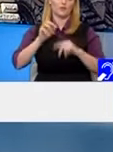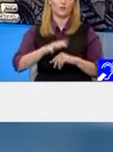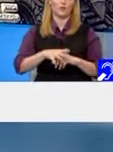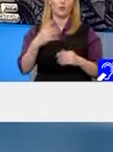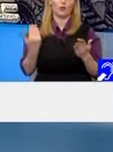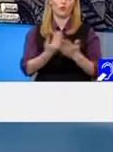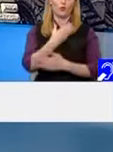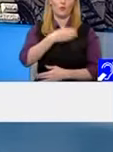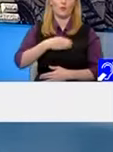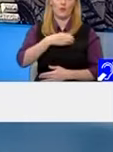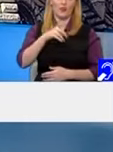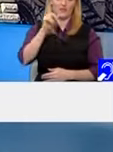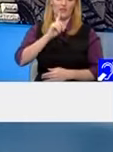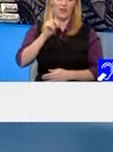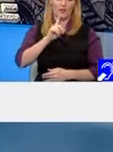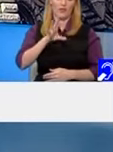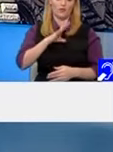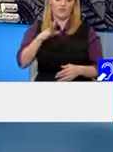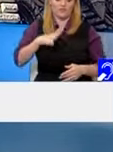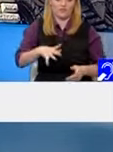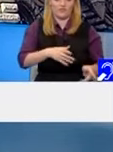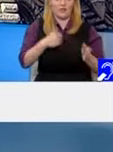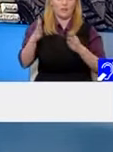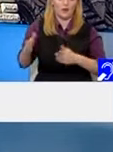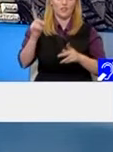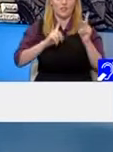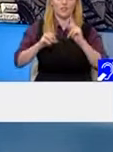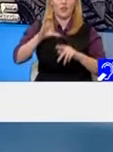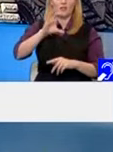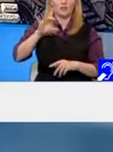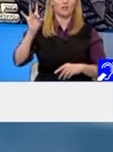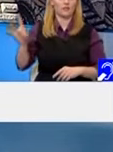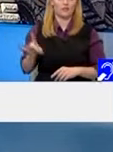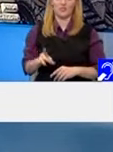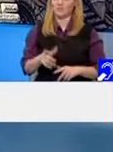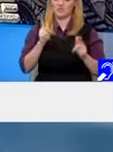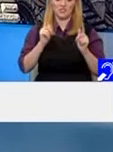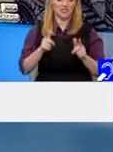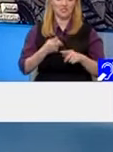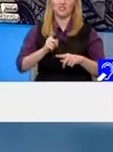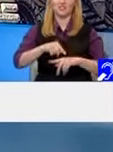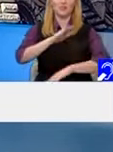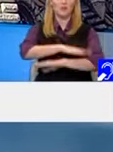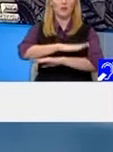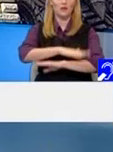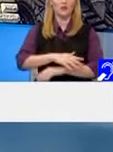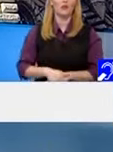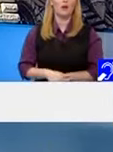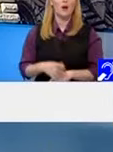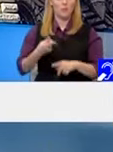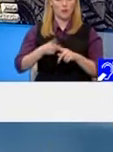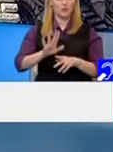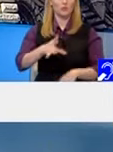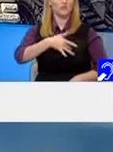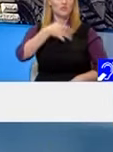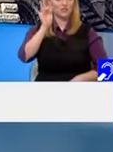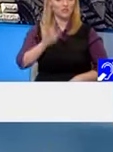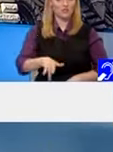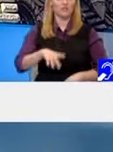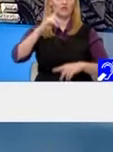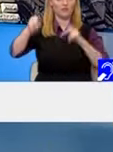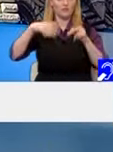primar interimar a fost nevoit să amâne ședința. Silvia Radu spune că nu va tolera un asemenea comportament din partea consilierilor și dă